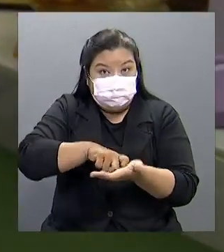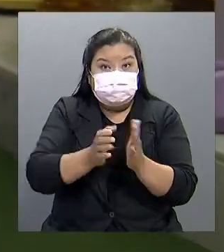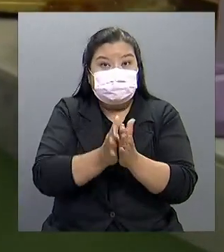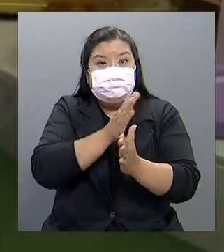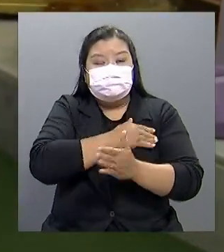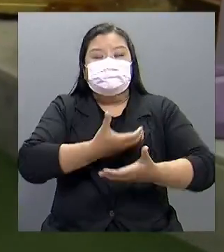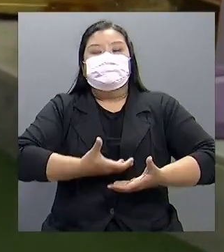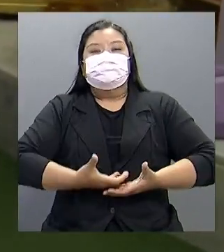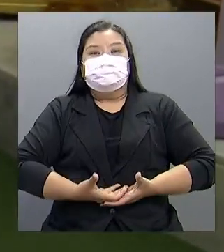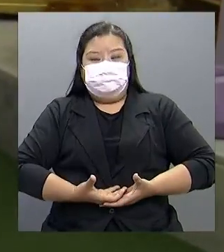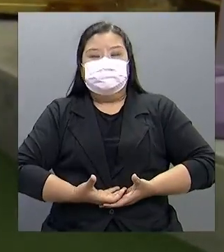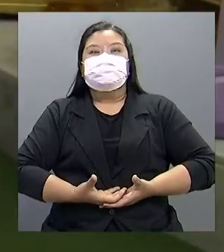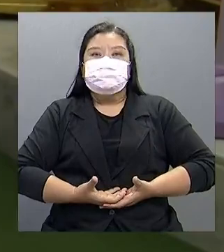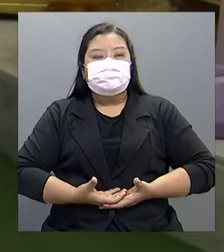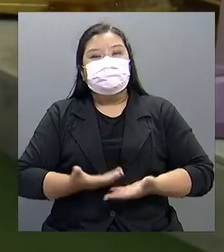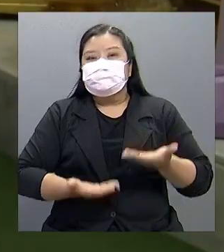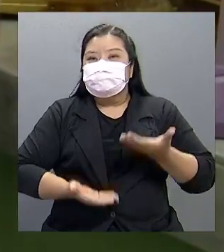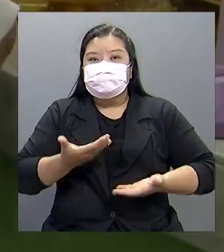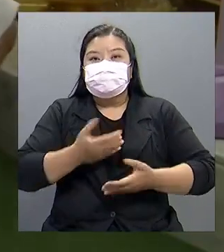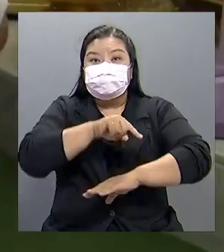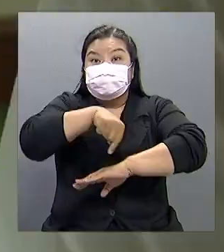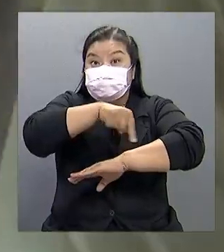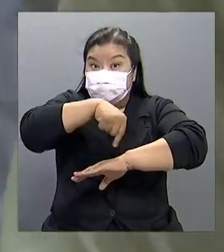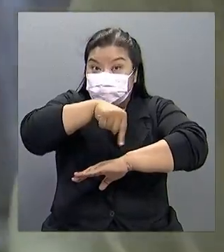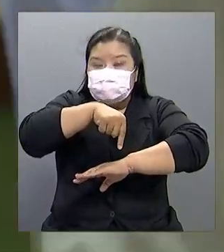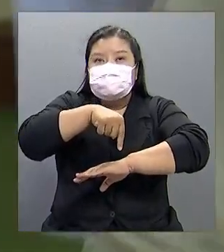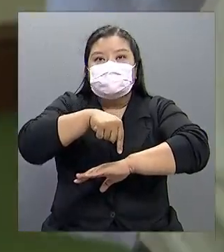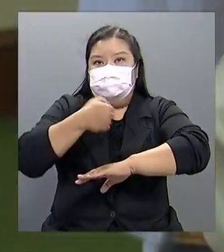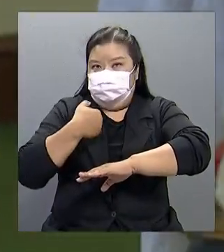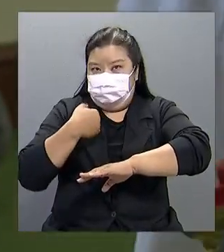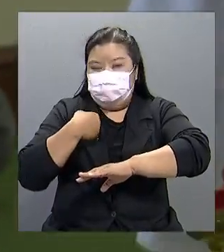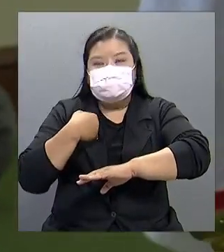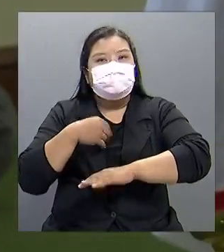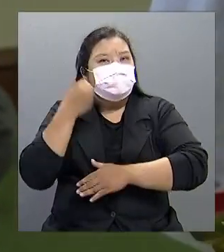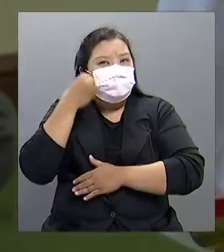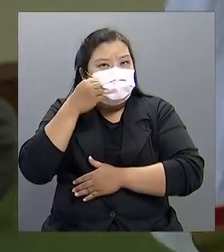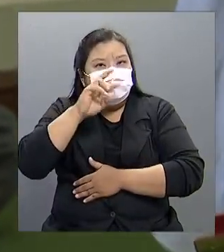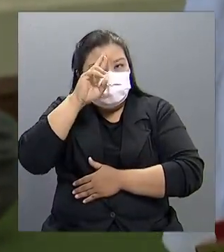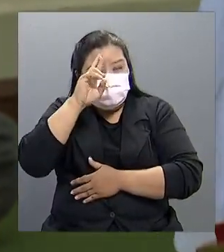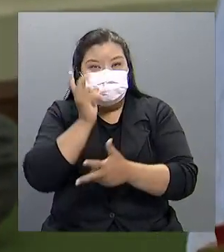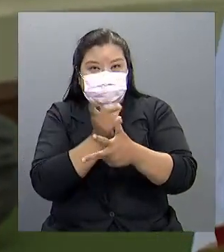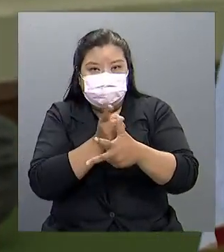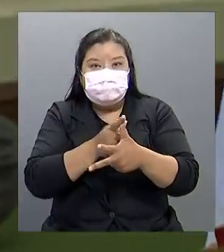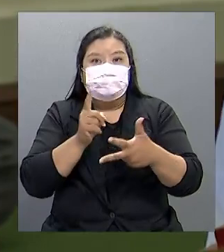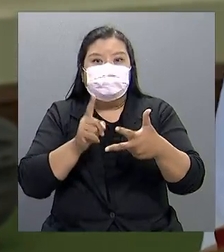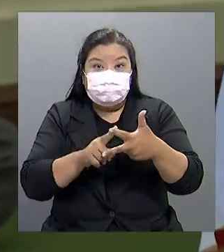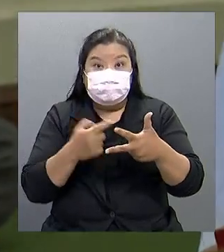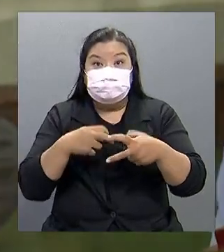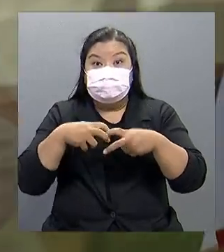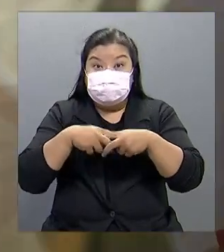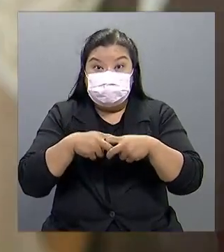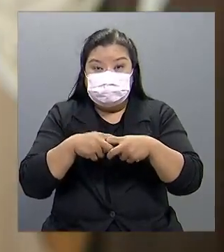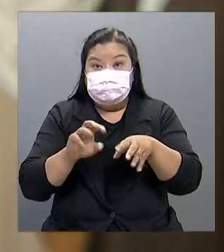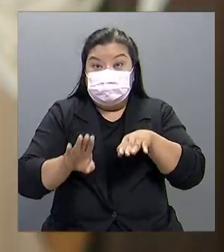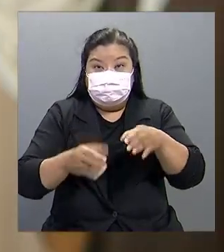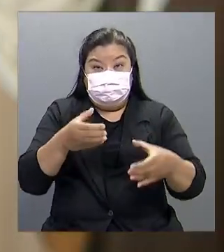ธิวิปัสสนาพวกนี้ก็อาจจะมีได้2โรคที่เป็นหลักๆอีกอันนึงก็คือข้อสะโพกแต่ว่าเป็นน้อยในคนไทยนะครับ